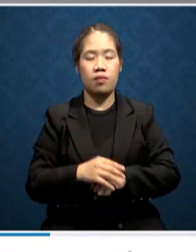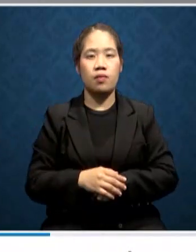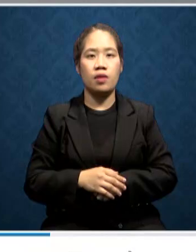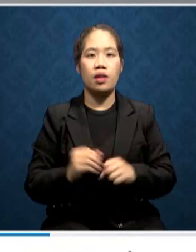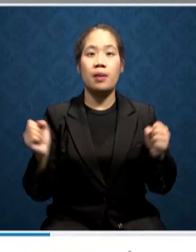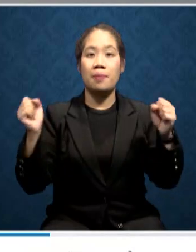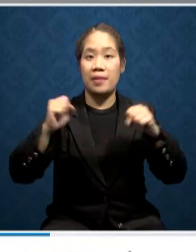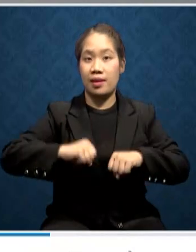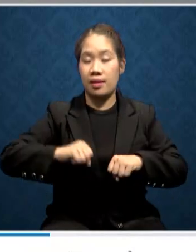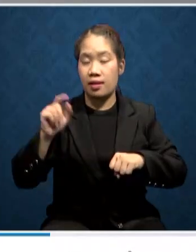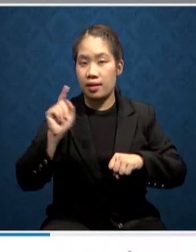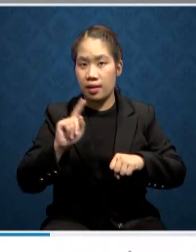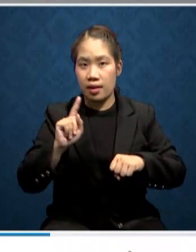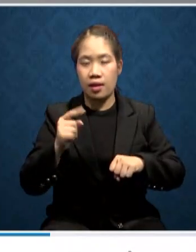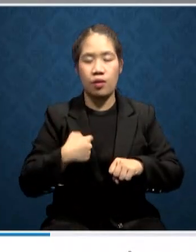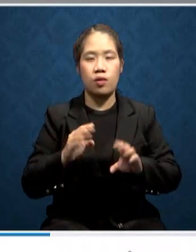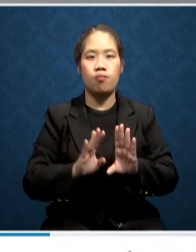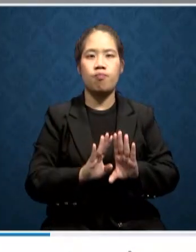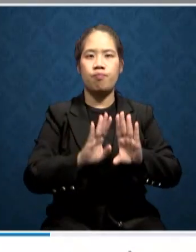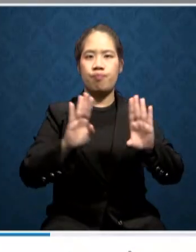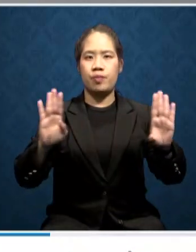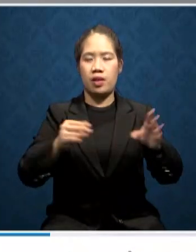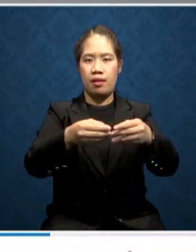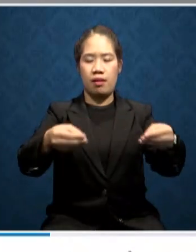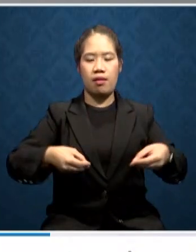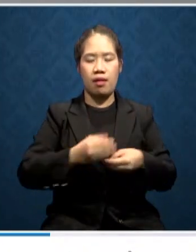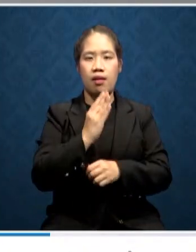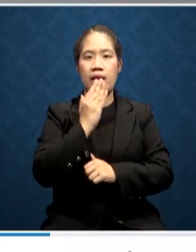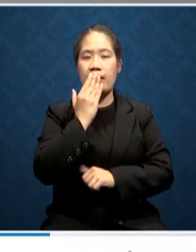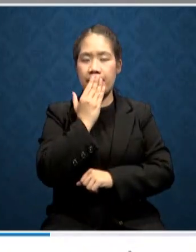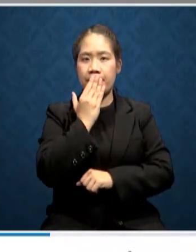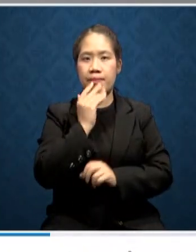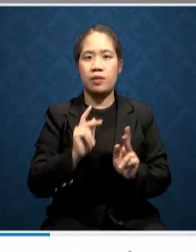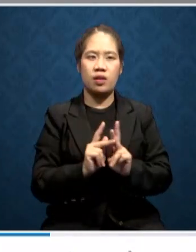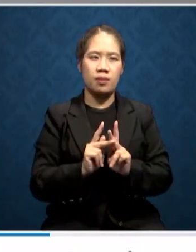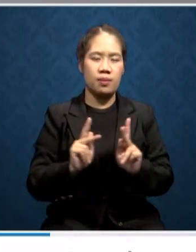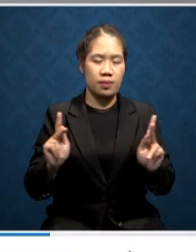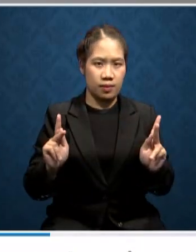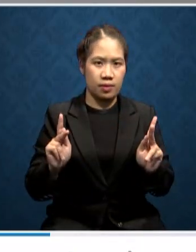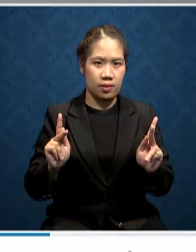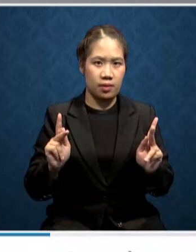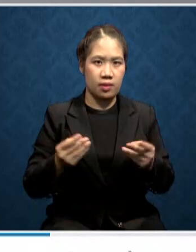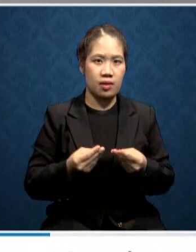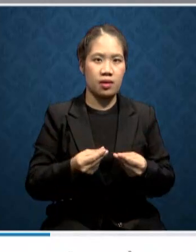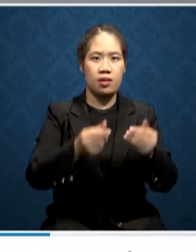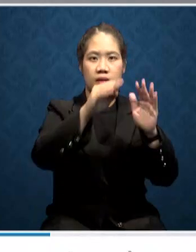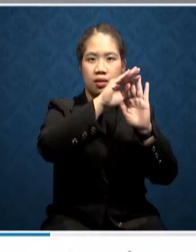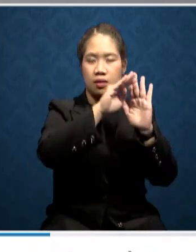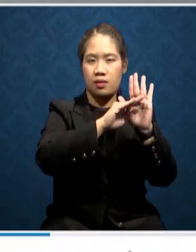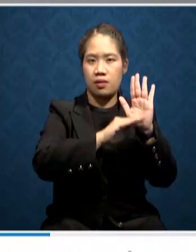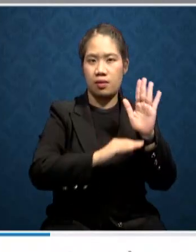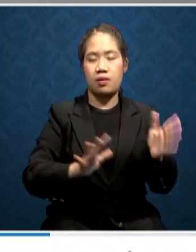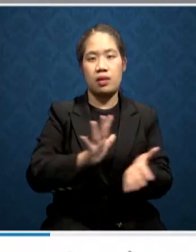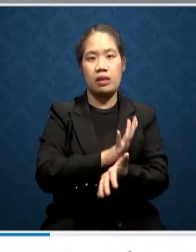ได้มีมติมิให้มีการเปิดเผยรายงานลับของคณะกรรมการรายละเอียดปรากฏตามเอกสารนะ